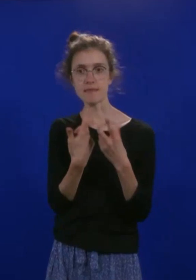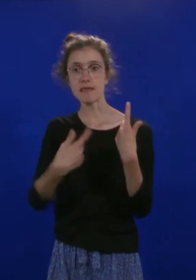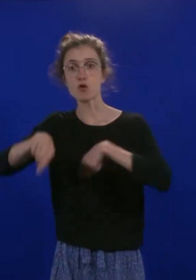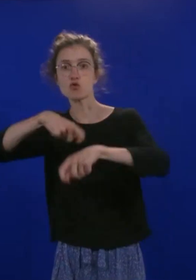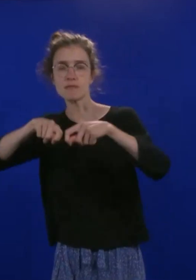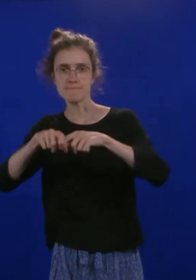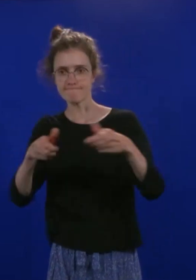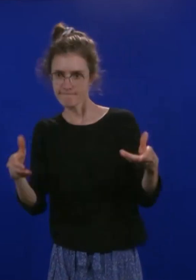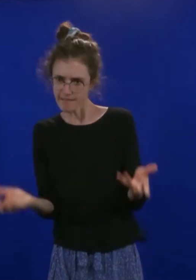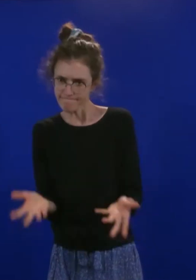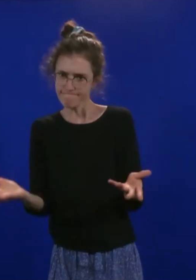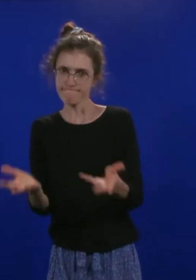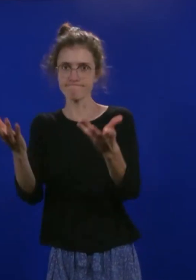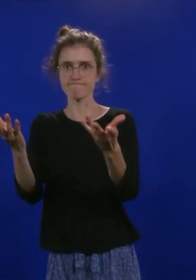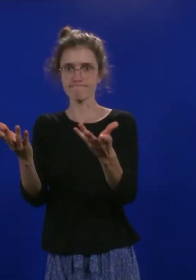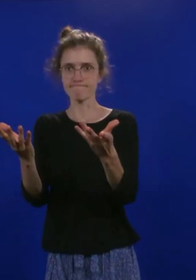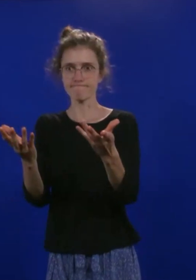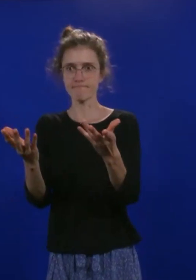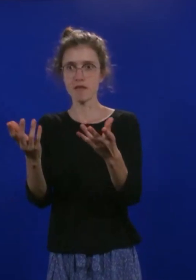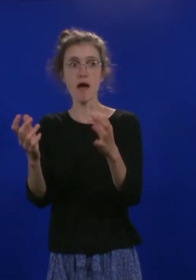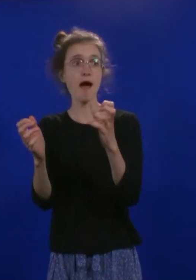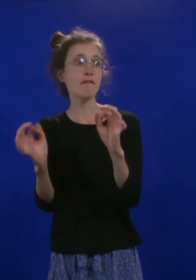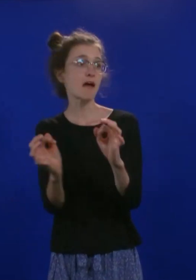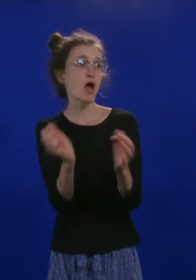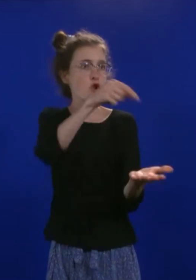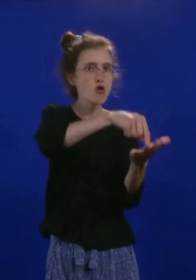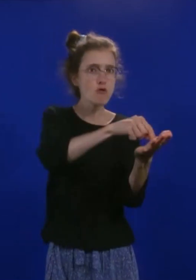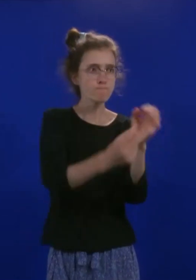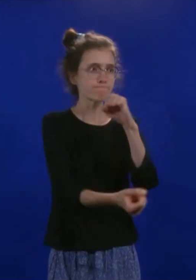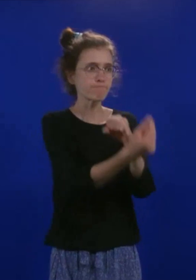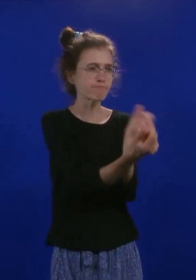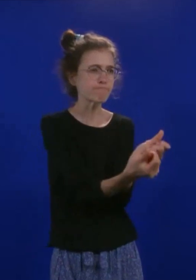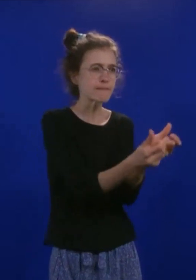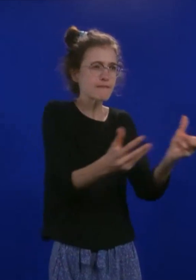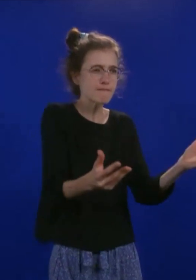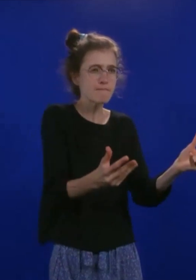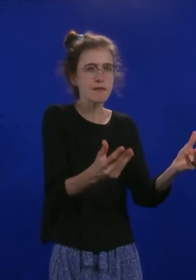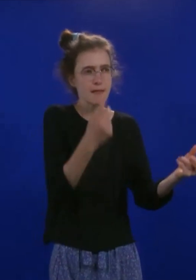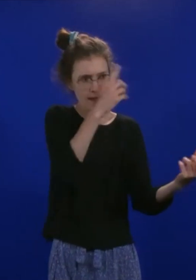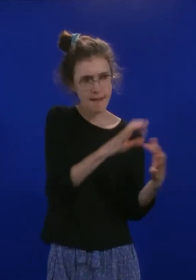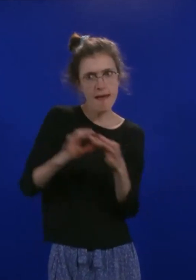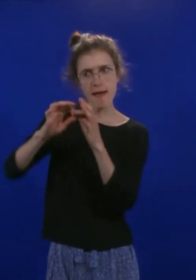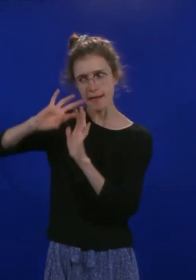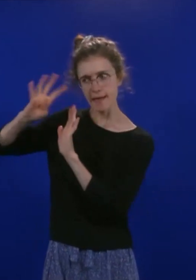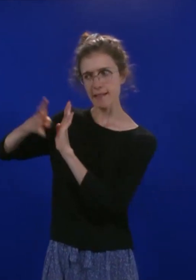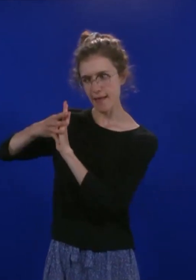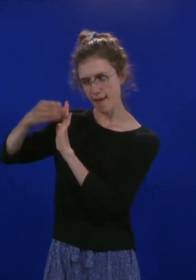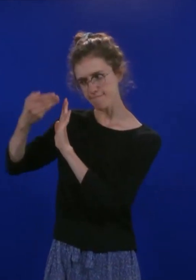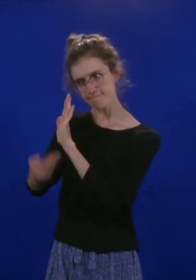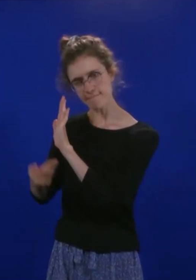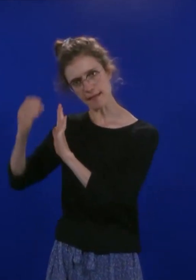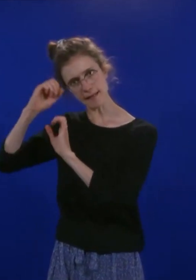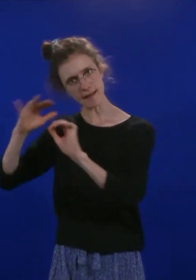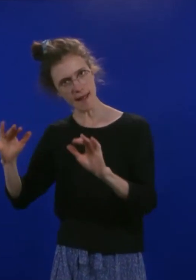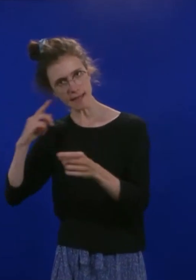autour de critères, autour de filières stratégiques. Vous les avez vous-même évoquées et cela n'est pas une vieille lubie bolchevique